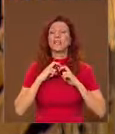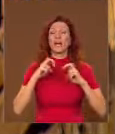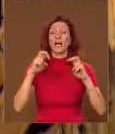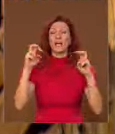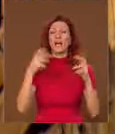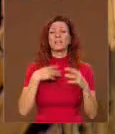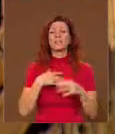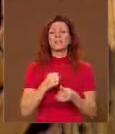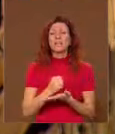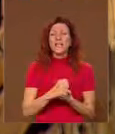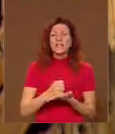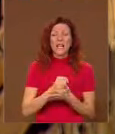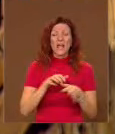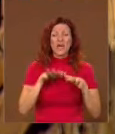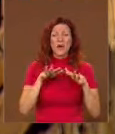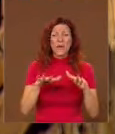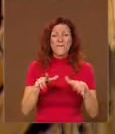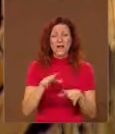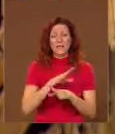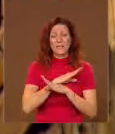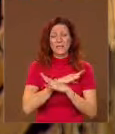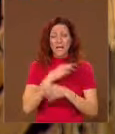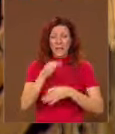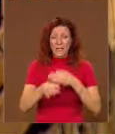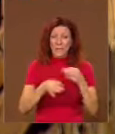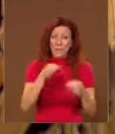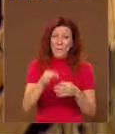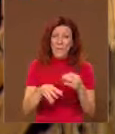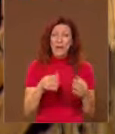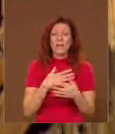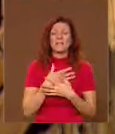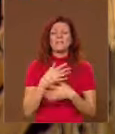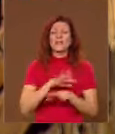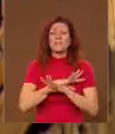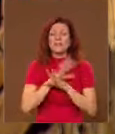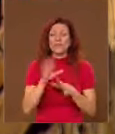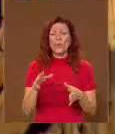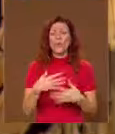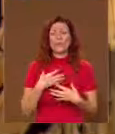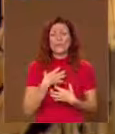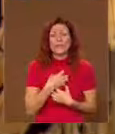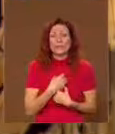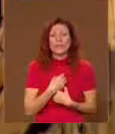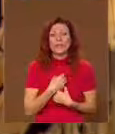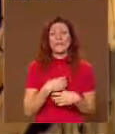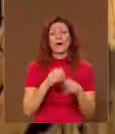ни е обхванала, и да изуши потоците беззакония, които ни смущават, на Господа да се помоли.